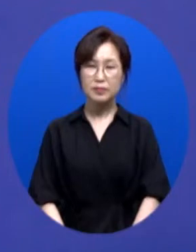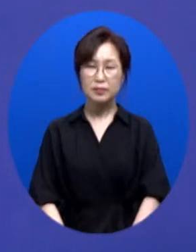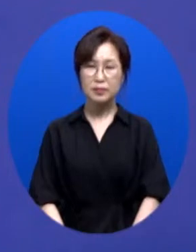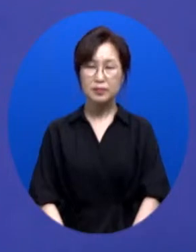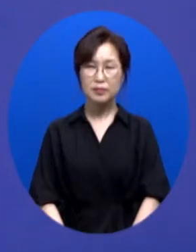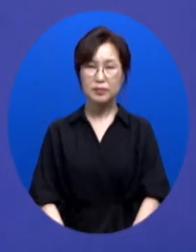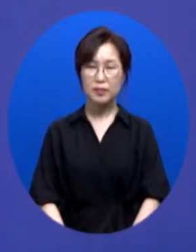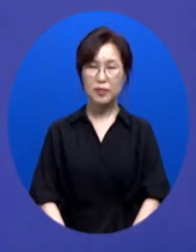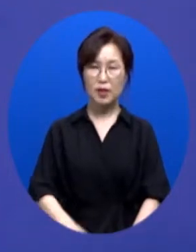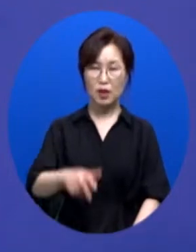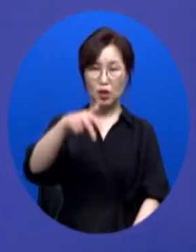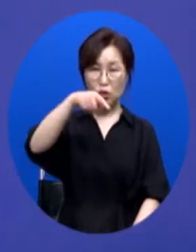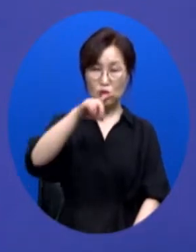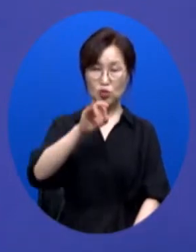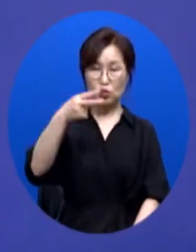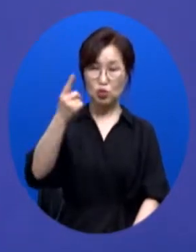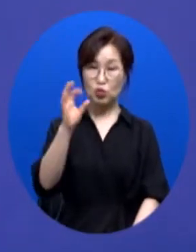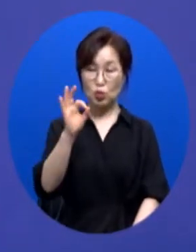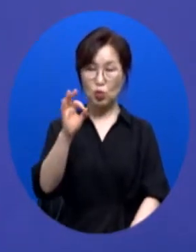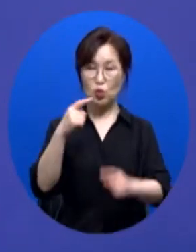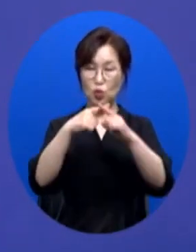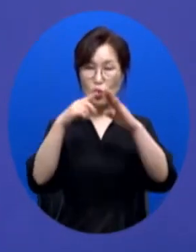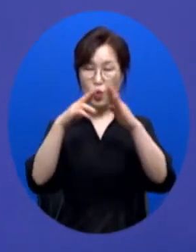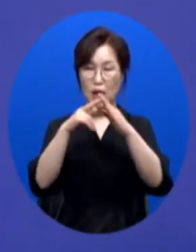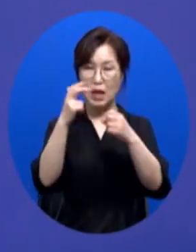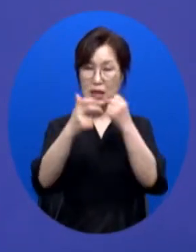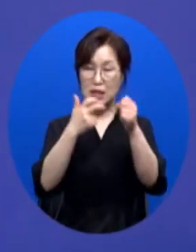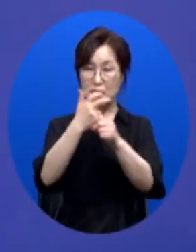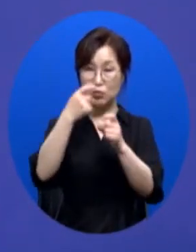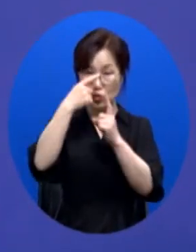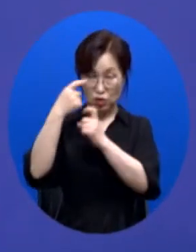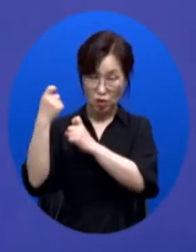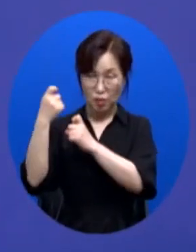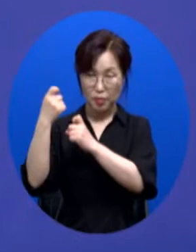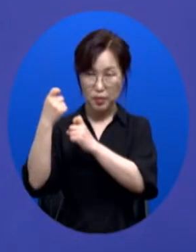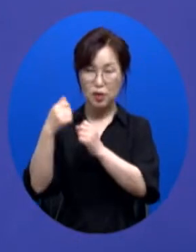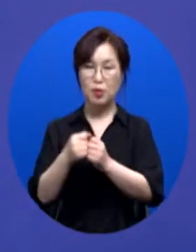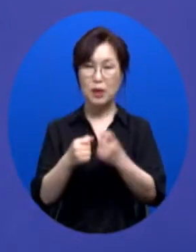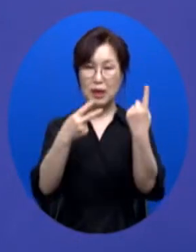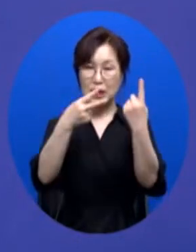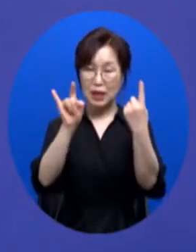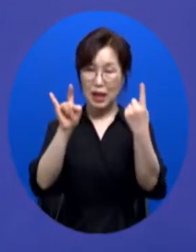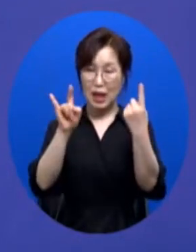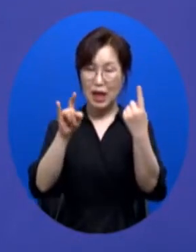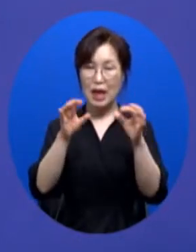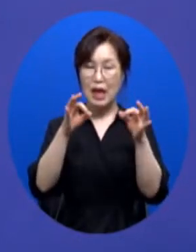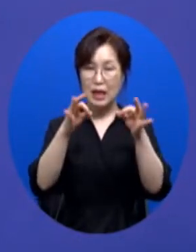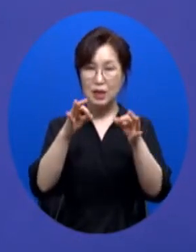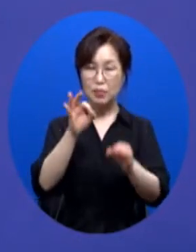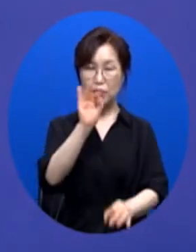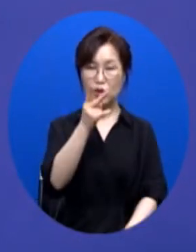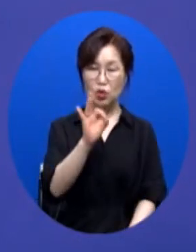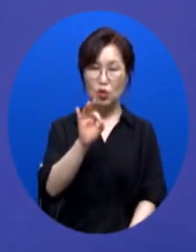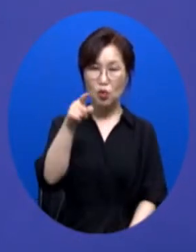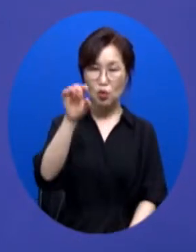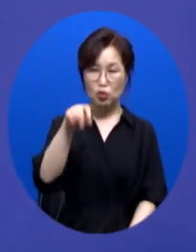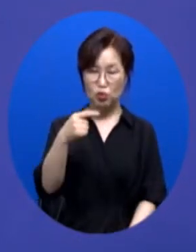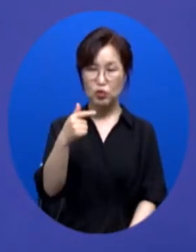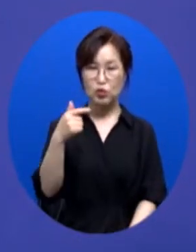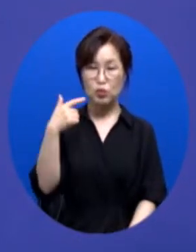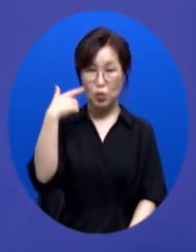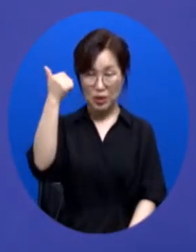군산 중동 교회가 창립 70주년을 맞자 1때 담임 목사인 고 김용은 목사 를 조명한 책을 출판하고